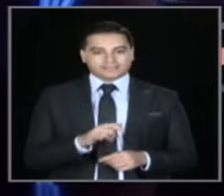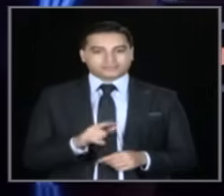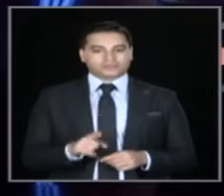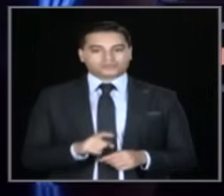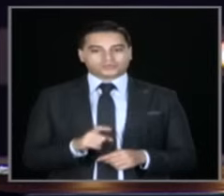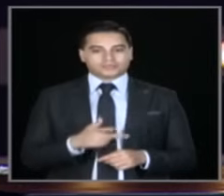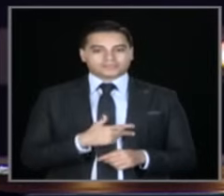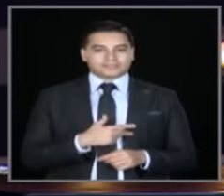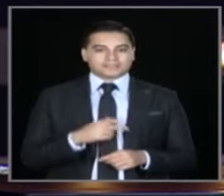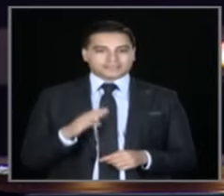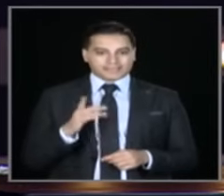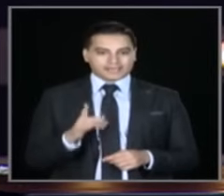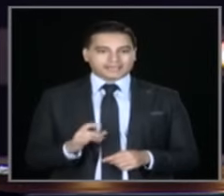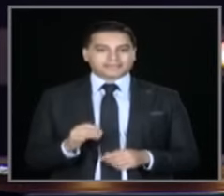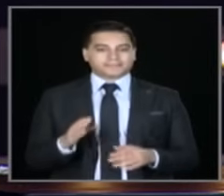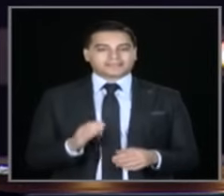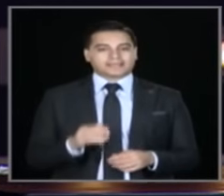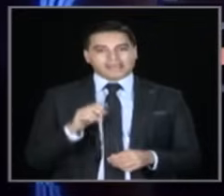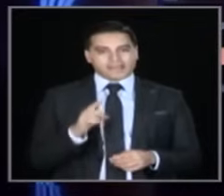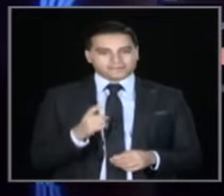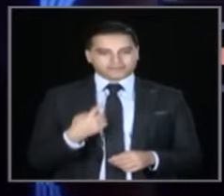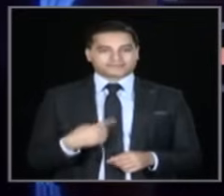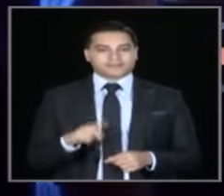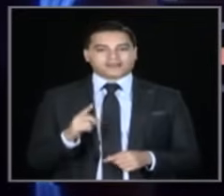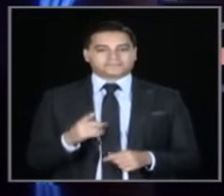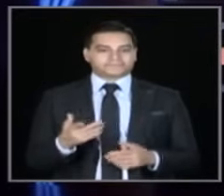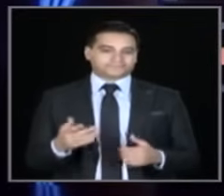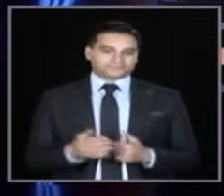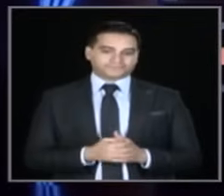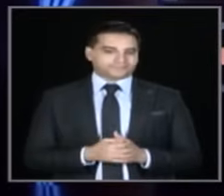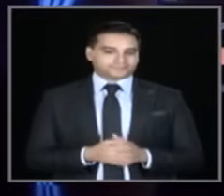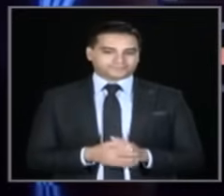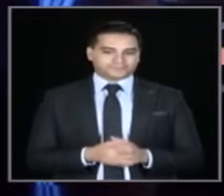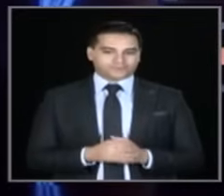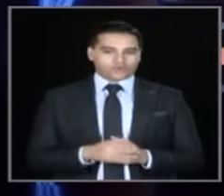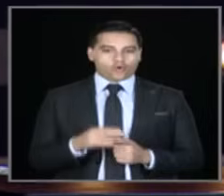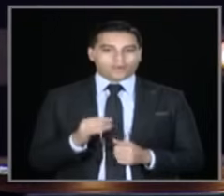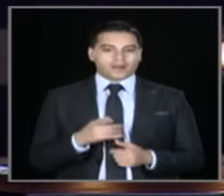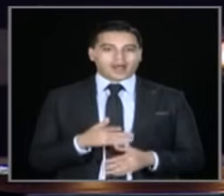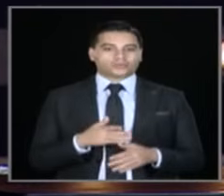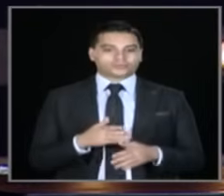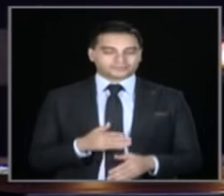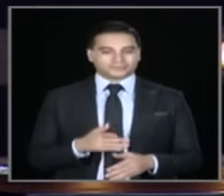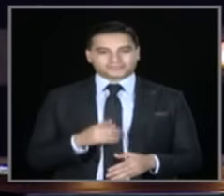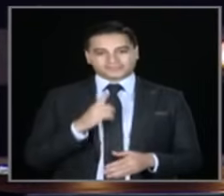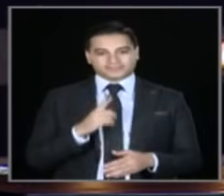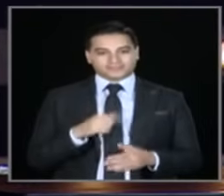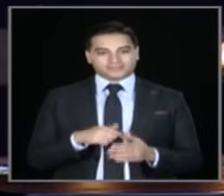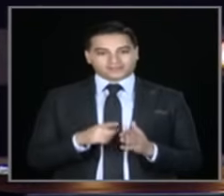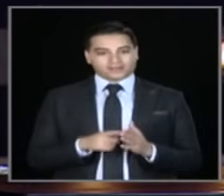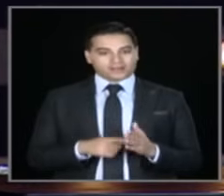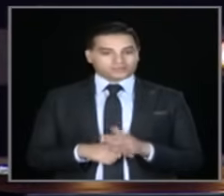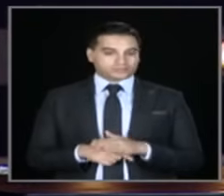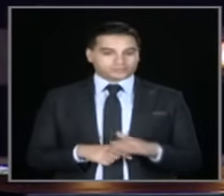كريم جابر. هو لقب الويلي كريم جابر صح يا عمر. عمر كان هيتجنن. بحبه قوي برضه بحبه قوي يعني. بس شفت قانون العباقرة